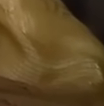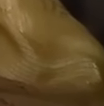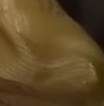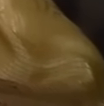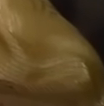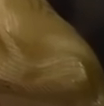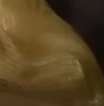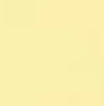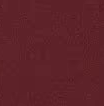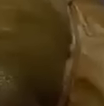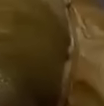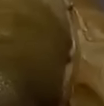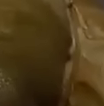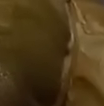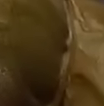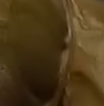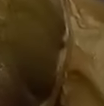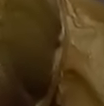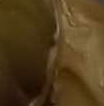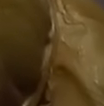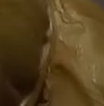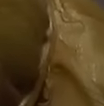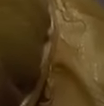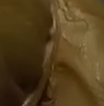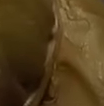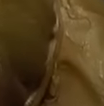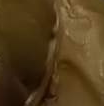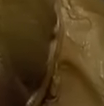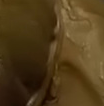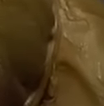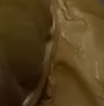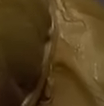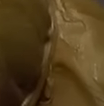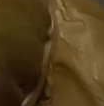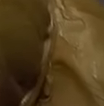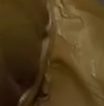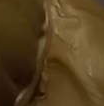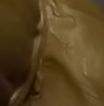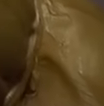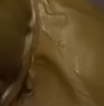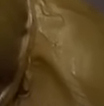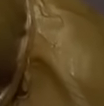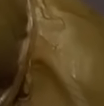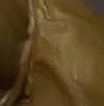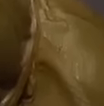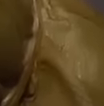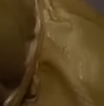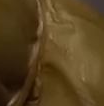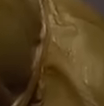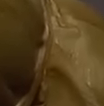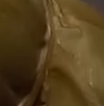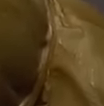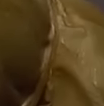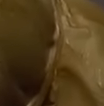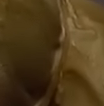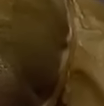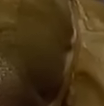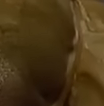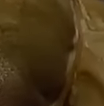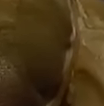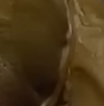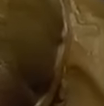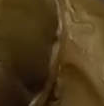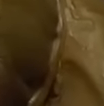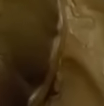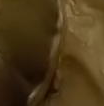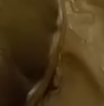gayon magkausap po kayo. Actionan po lahat yan agad ni Idol para makulong po agad-agad itong tito niya. Huwag na po tayo masyadong